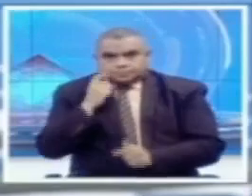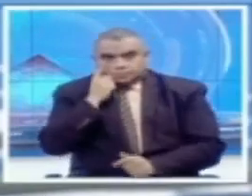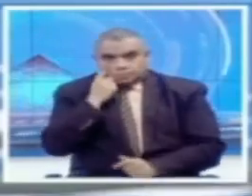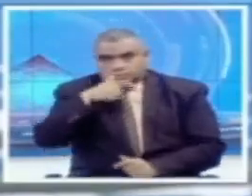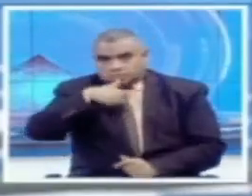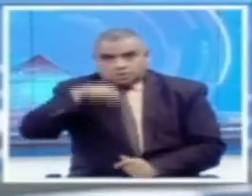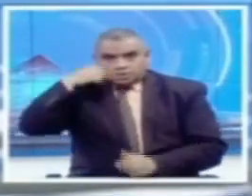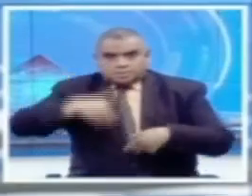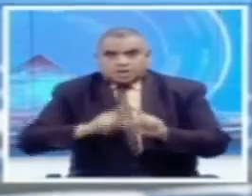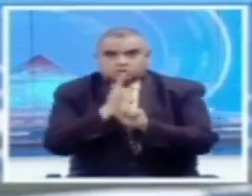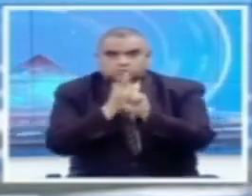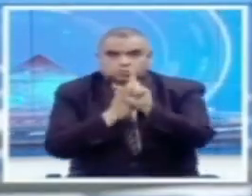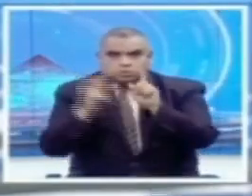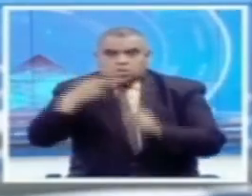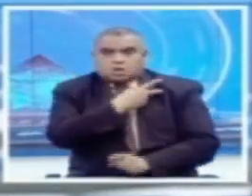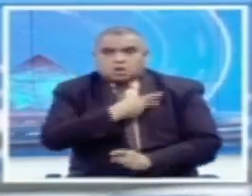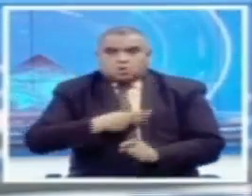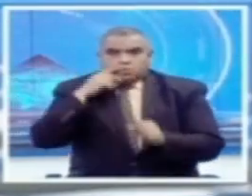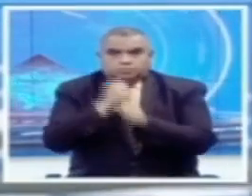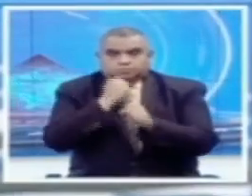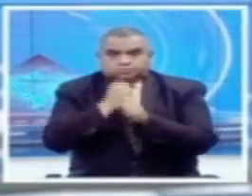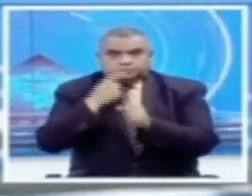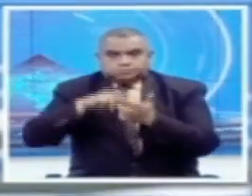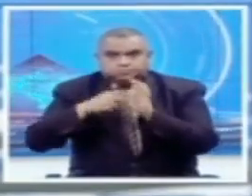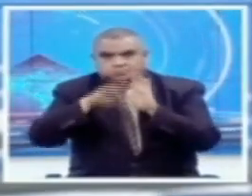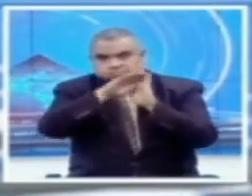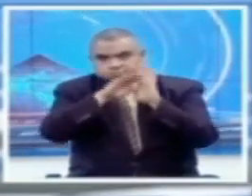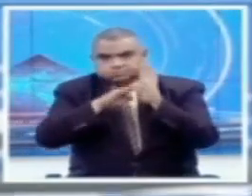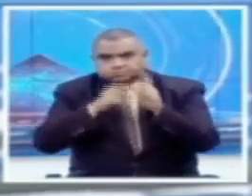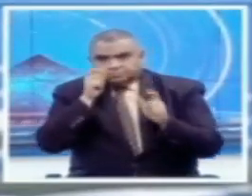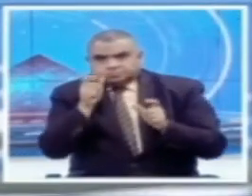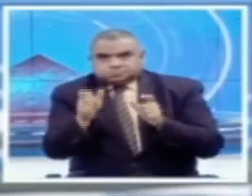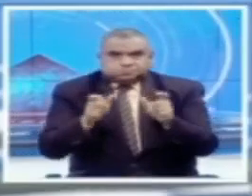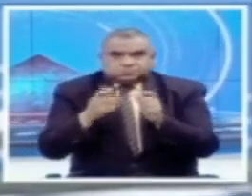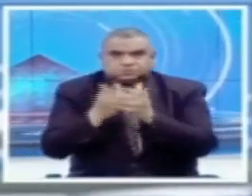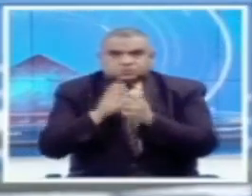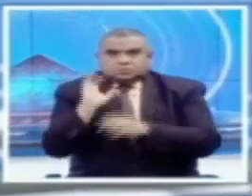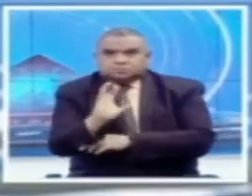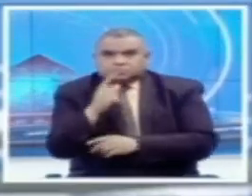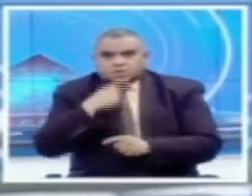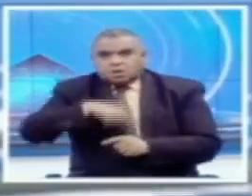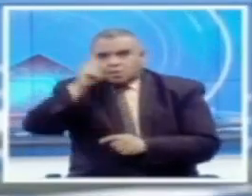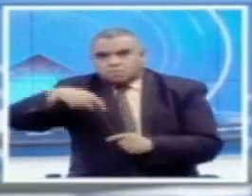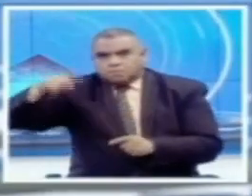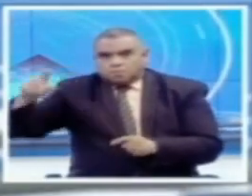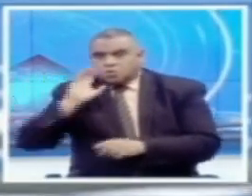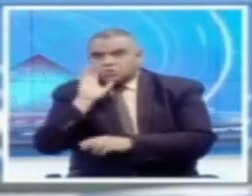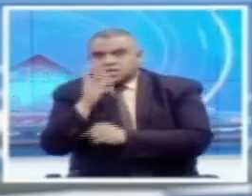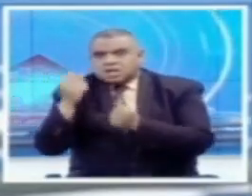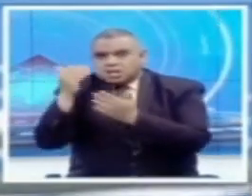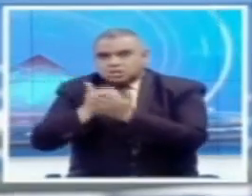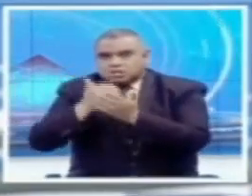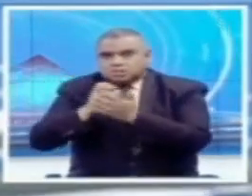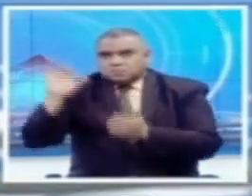قال رئيس مجلس الوزراء إن الحكومة تعمل على اتخاذ عدة إجراءات تحفيزية لتنشيط البورصة وجذب الاستثمارات